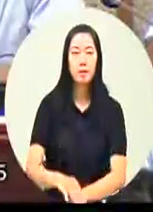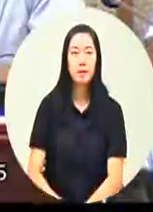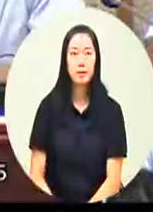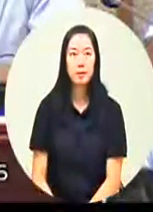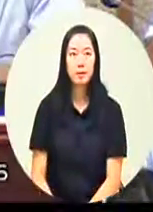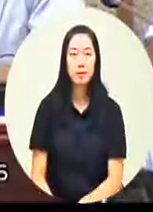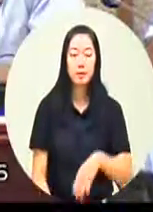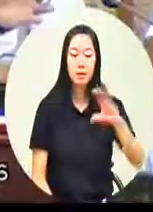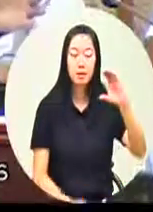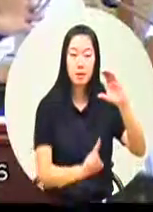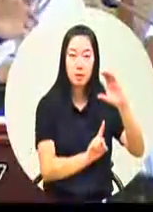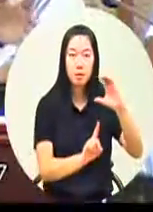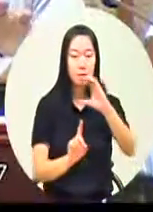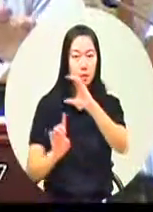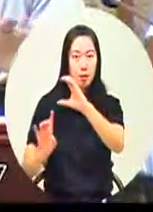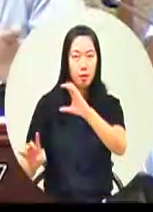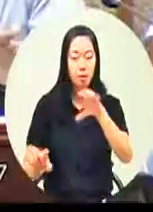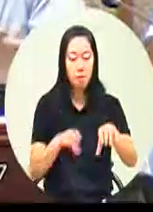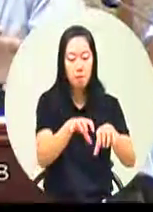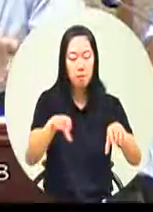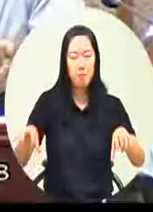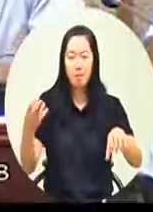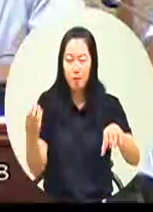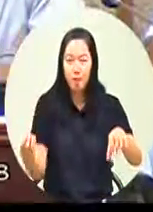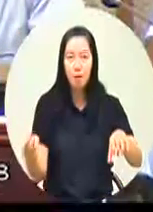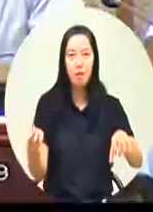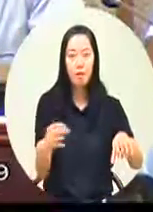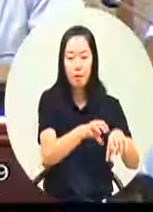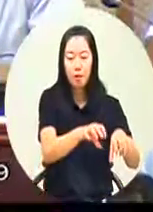西万到西四站伤少，到西八的时候，